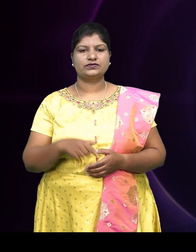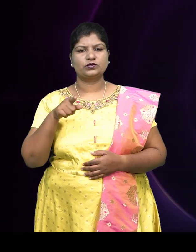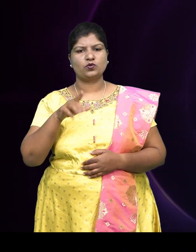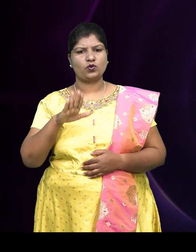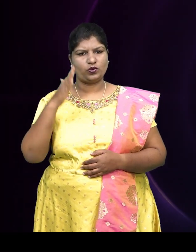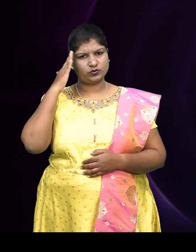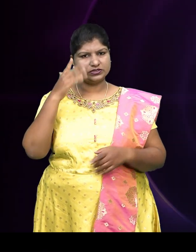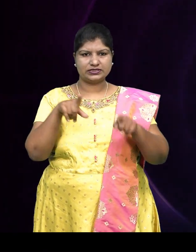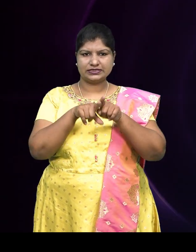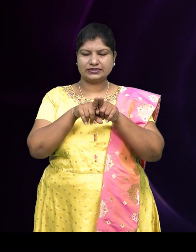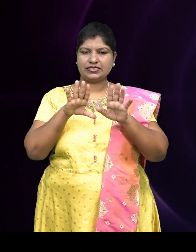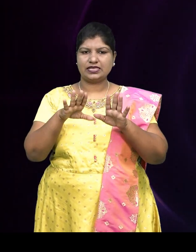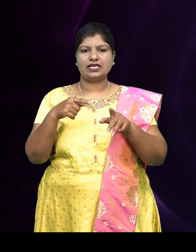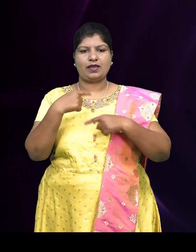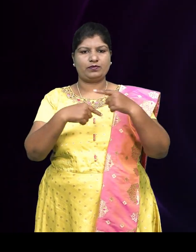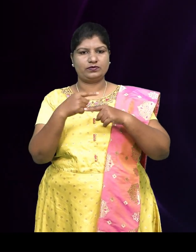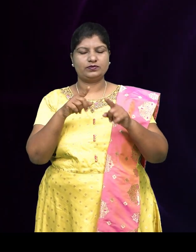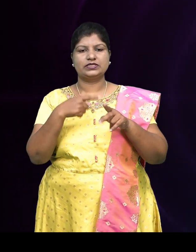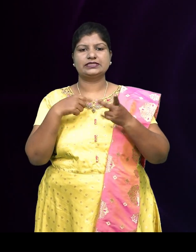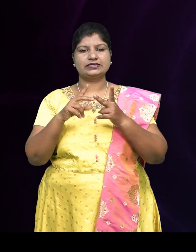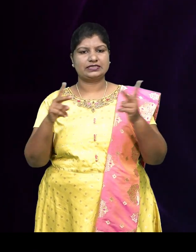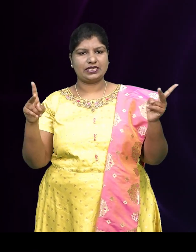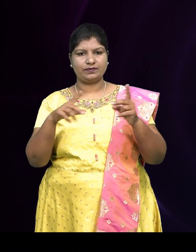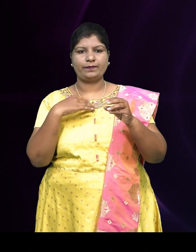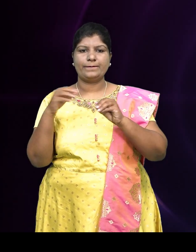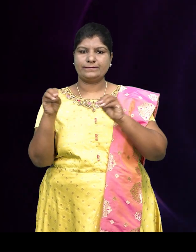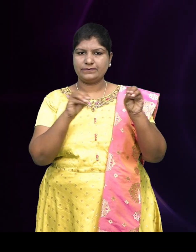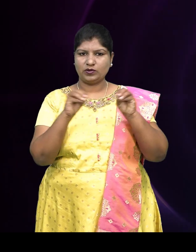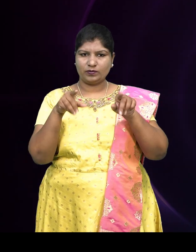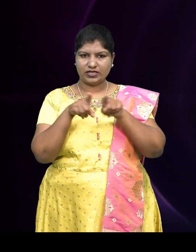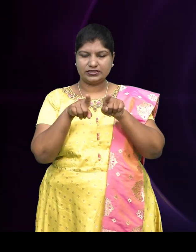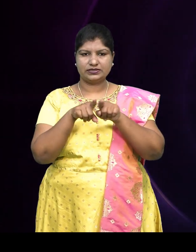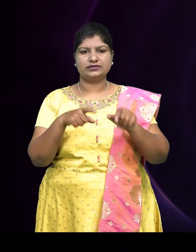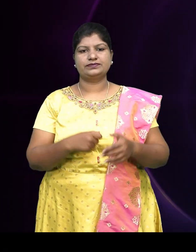आप अमीबा, सिलियरी